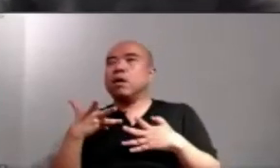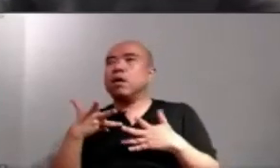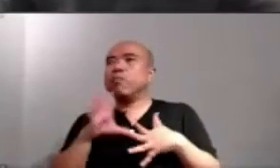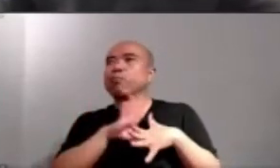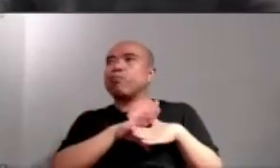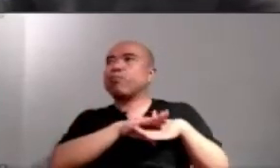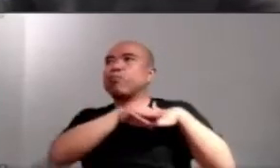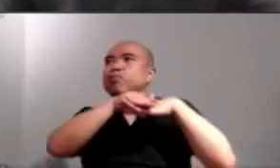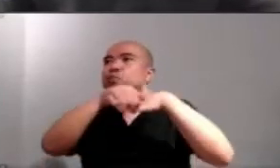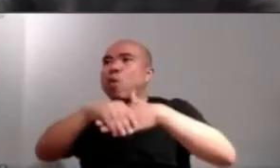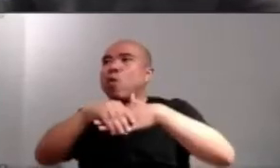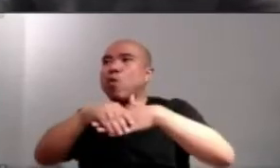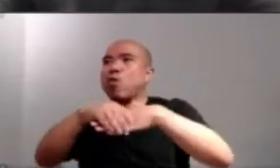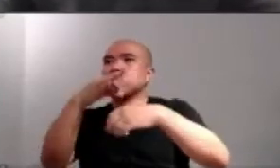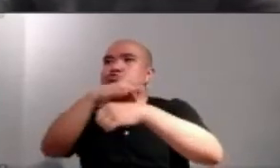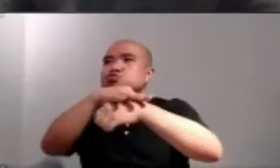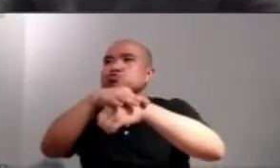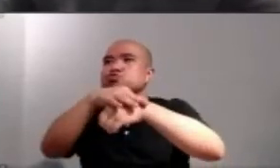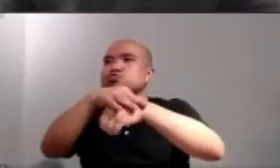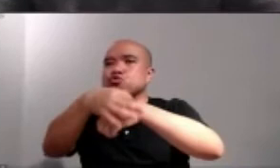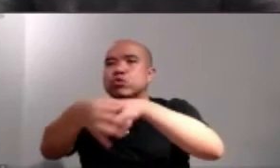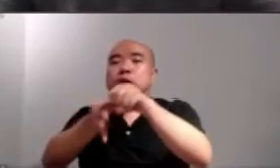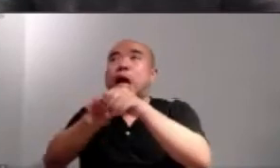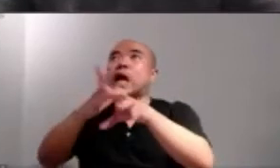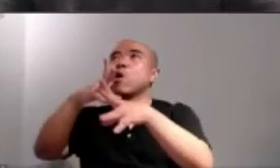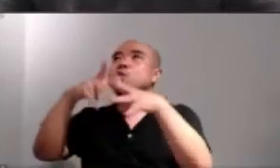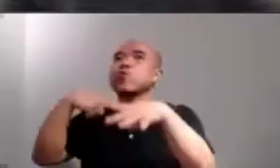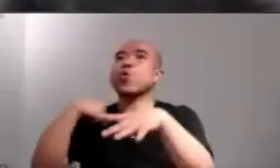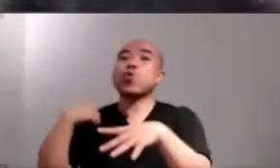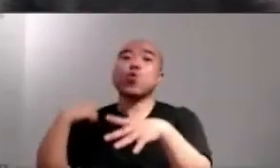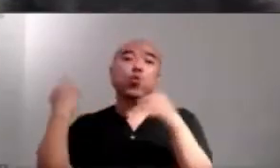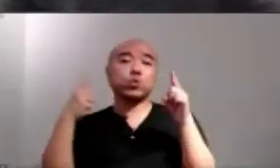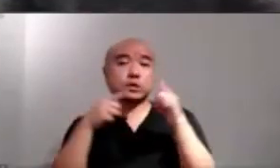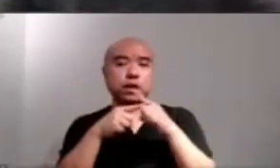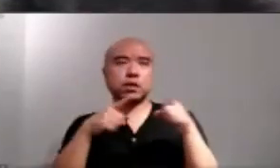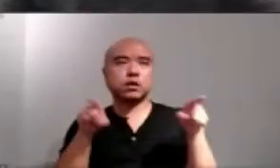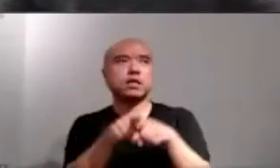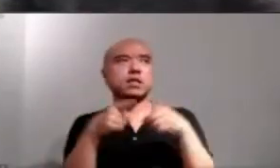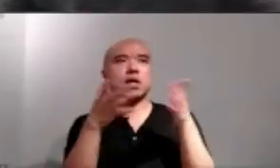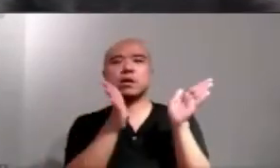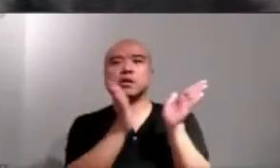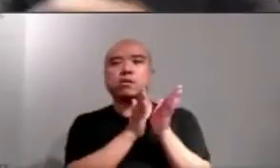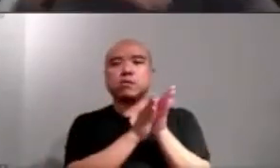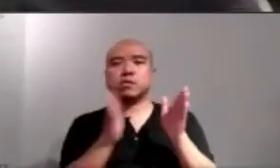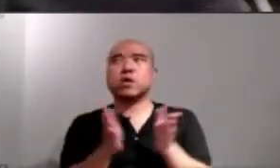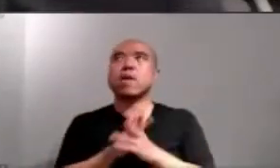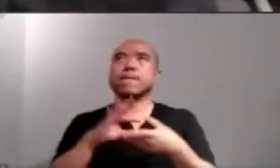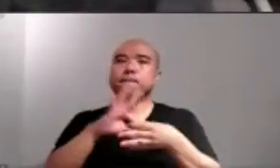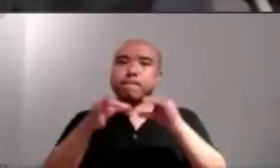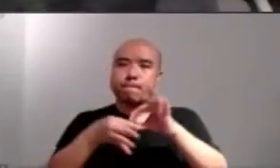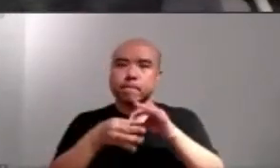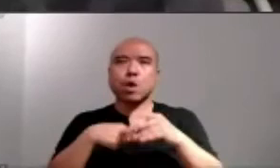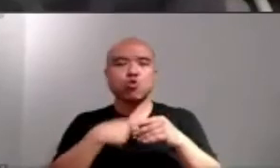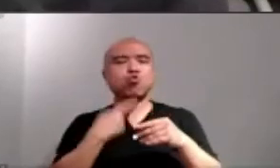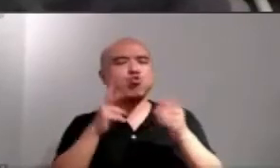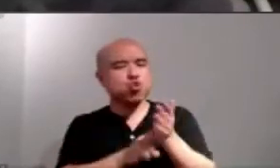人一齊去支持呢個特殊奧運啦。咁之後我哋都一路有搞好多唔同嘅音樂會，咁因為我相信音樂都可以去醫治